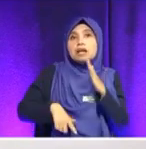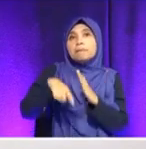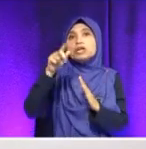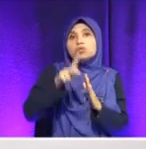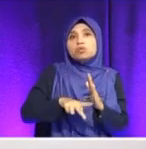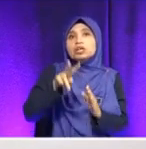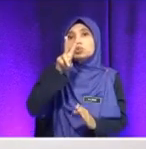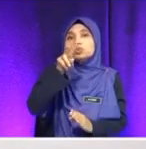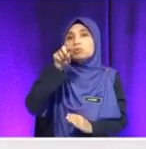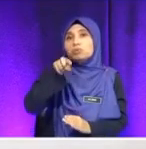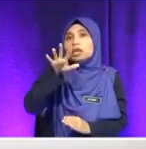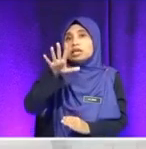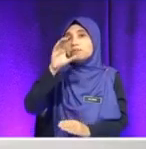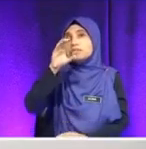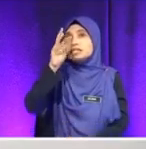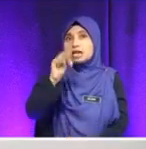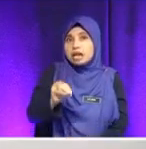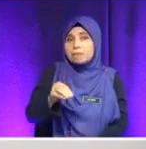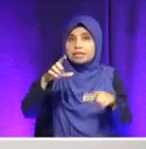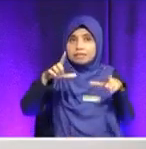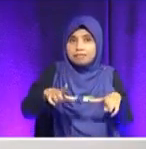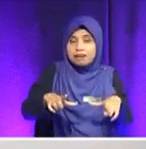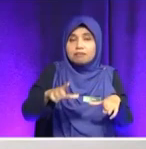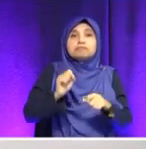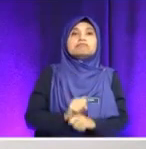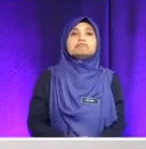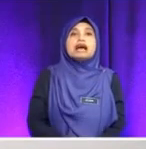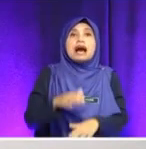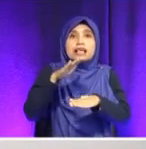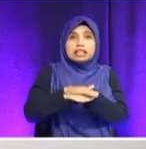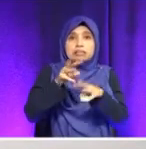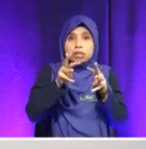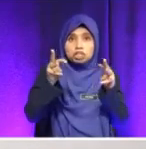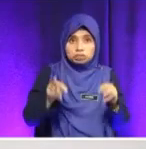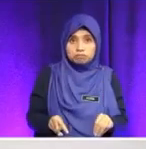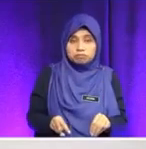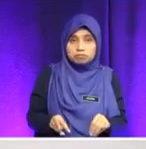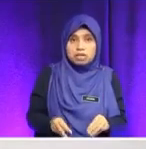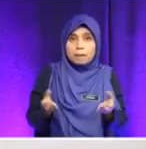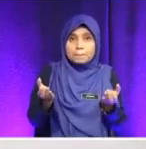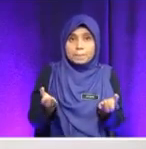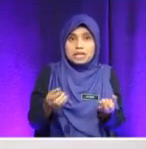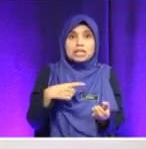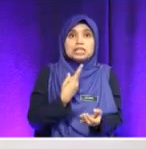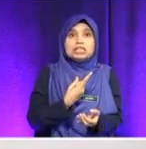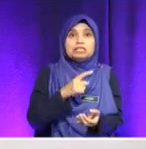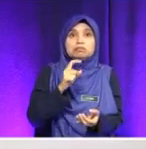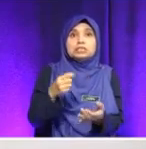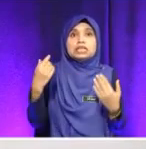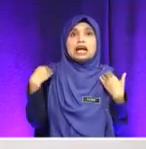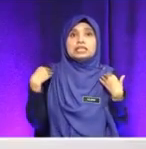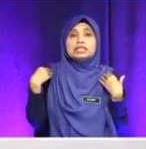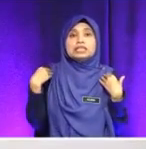2.5 cm. Okey, kita letak dekat sini. Ni letak dekat meja. Okey. Jadi pinggan kita mesti berada di hujung